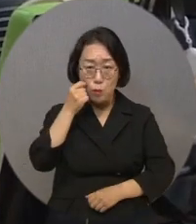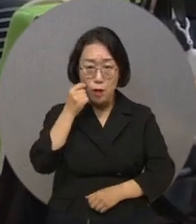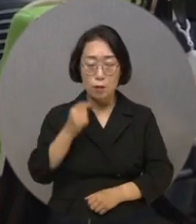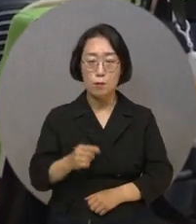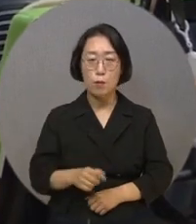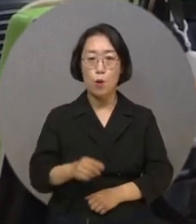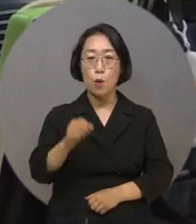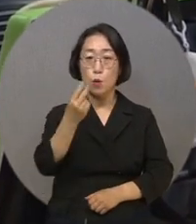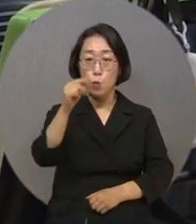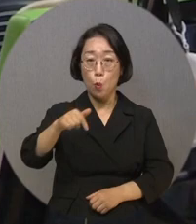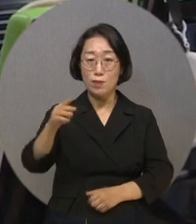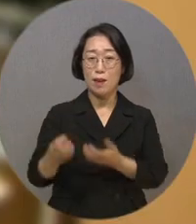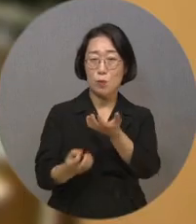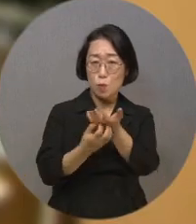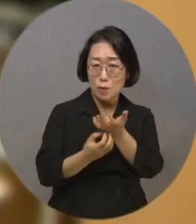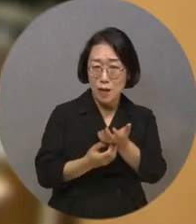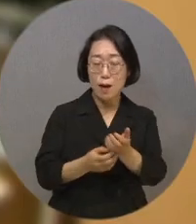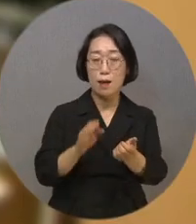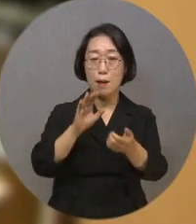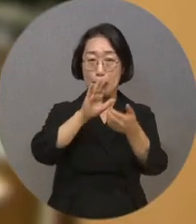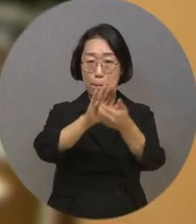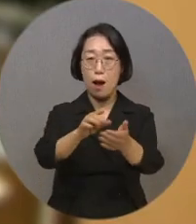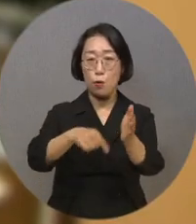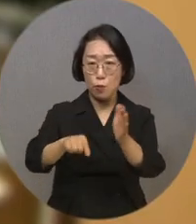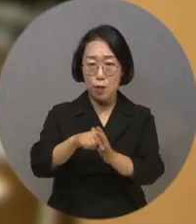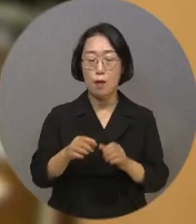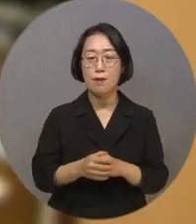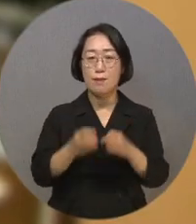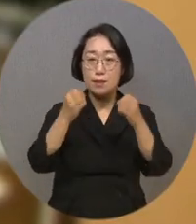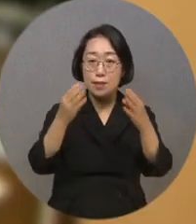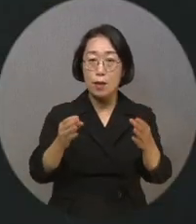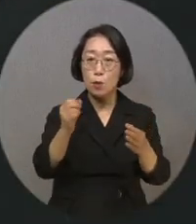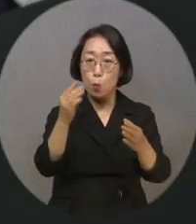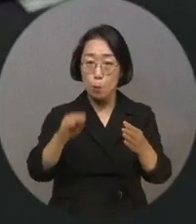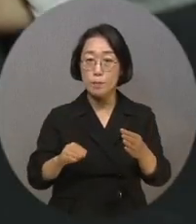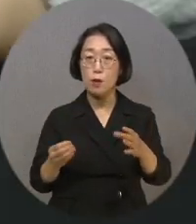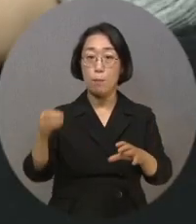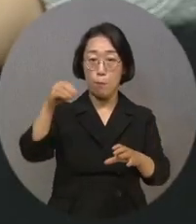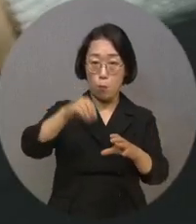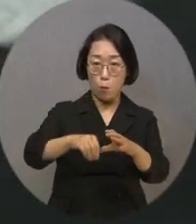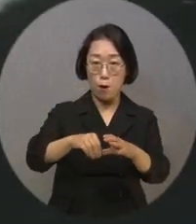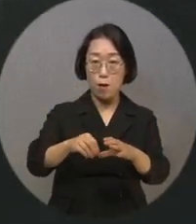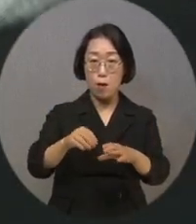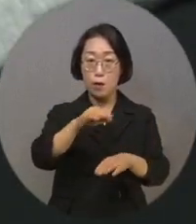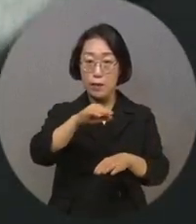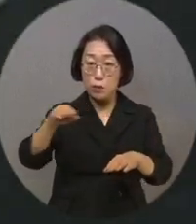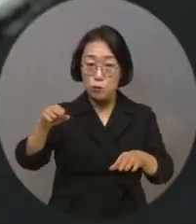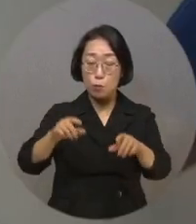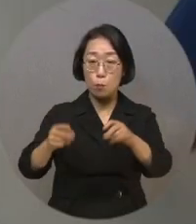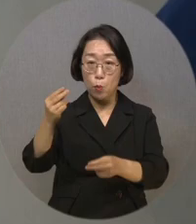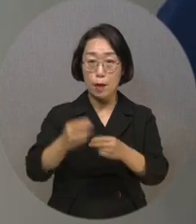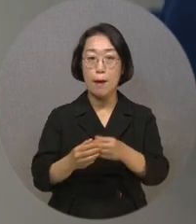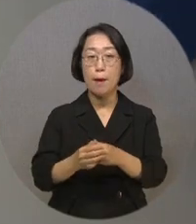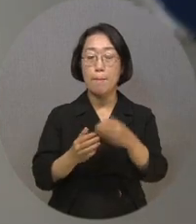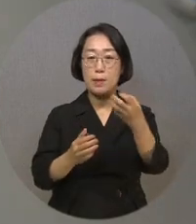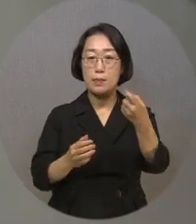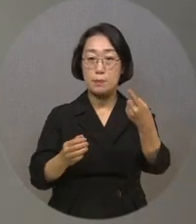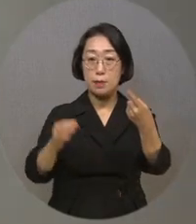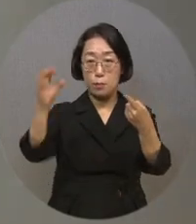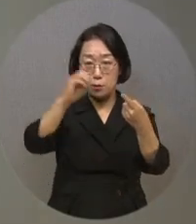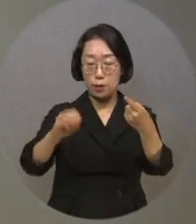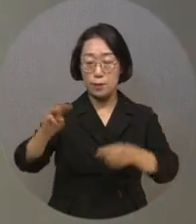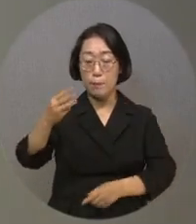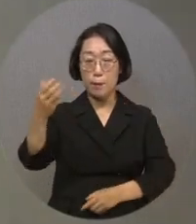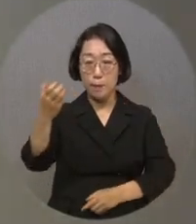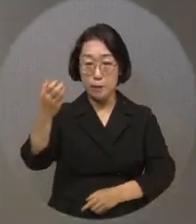예방 등을 위해 전동 휠체어 항목에 옵션형을 신설하고 기존 급여 기준액 대비 81% 증액된